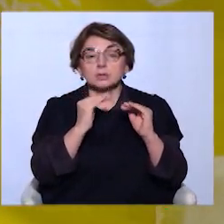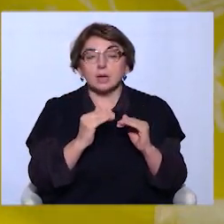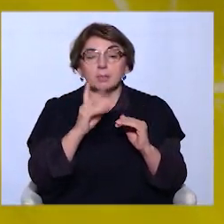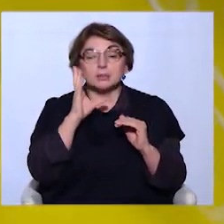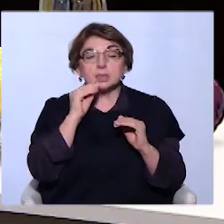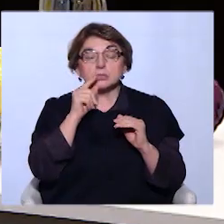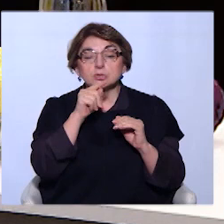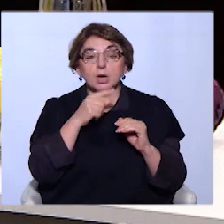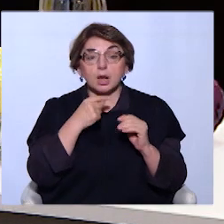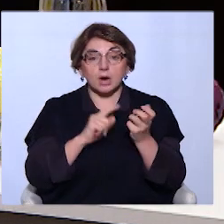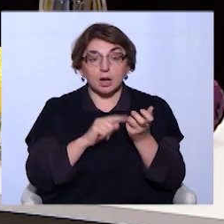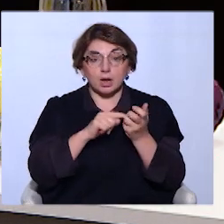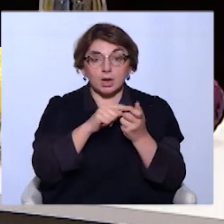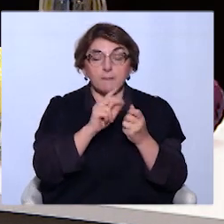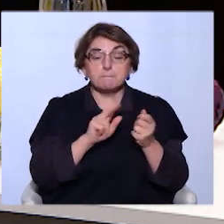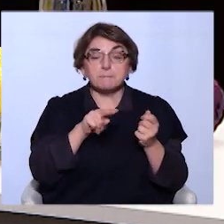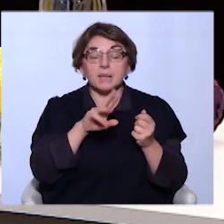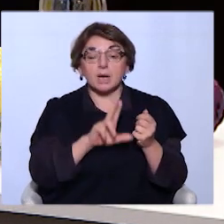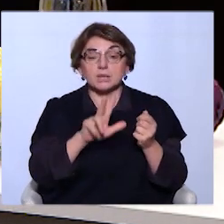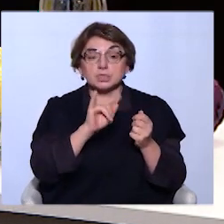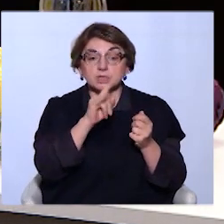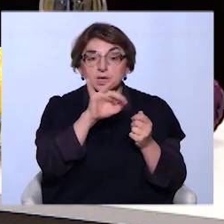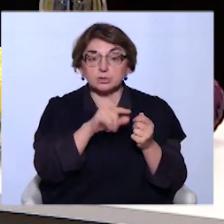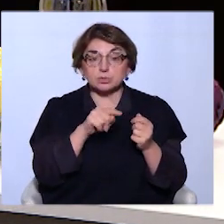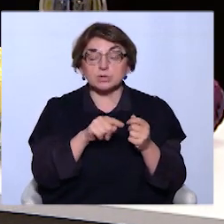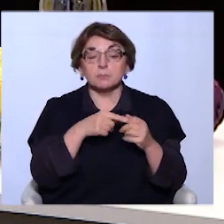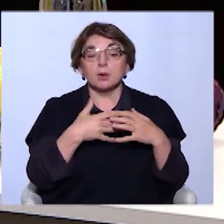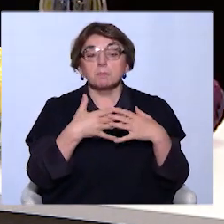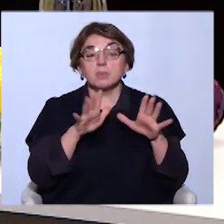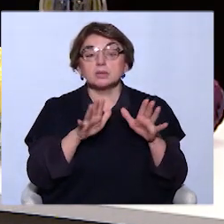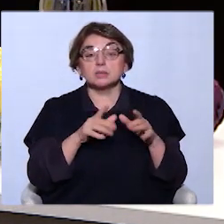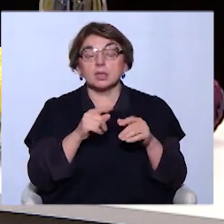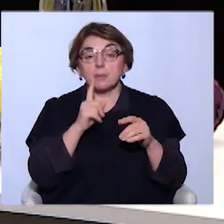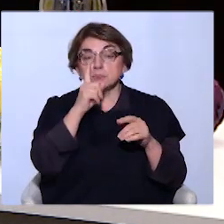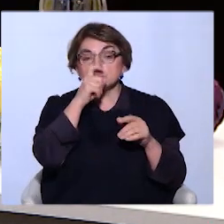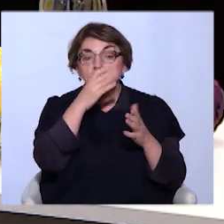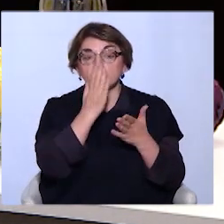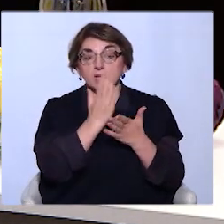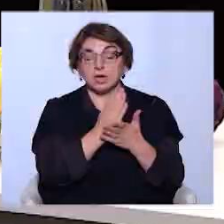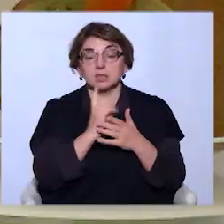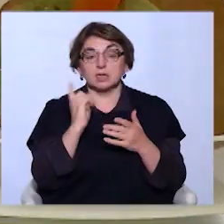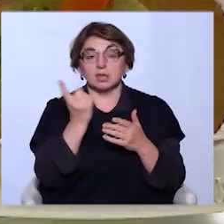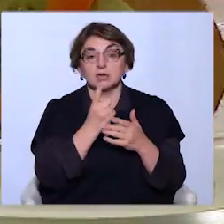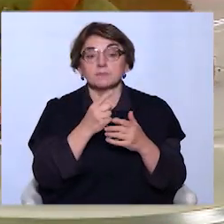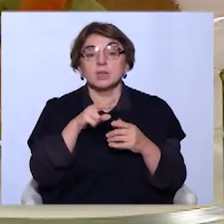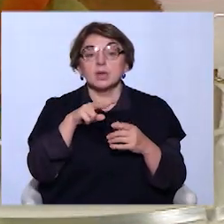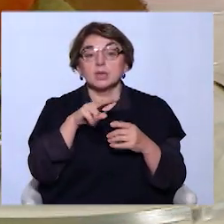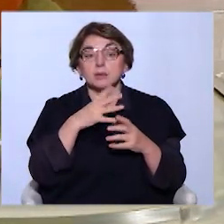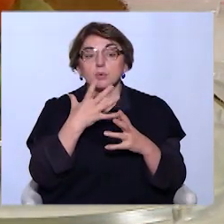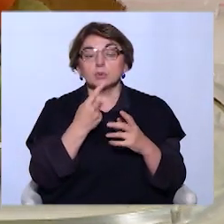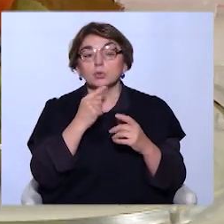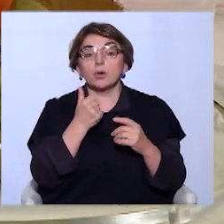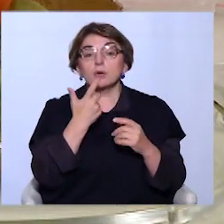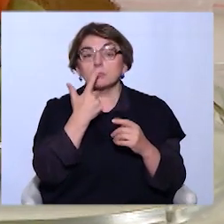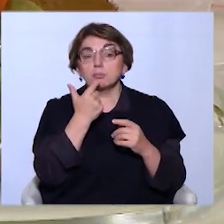რიცხვი ანათვალი აი ამ პიაშ ინდიკატორზე, მით უფრო მეტი მჟავა არია. და ლიმონი გამოვიდა,